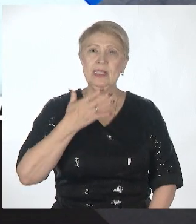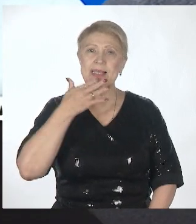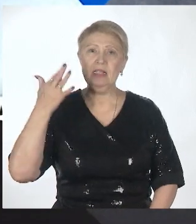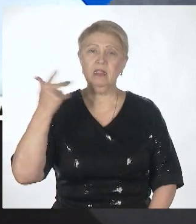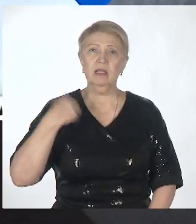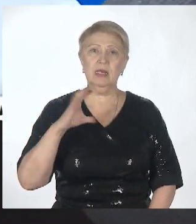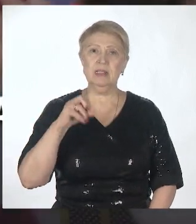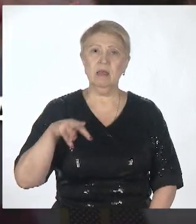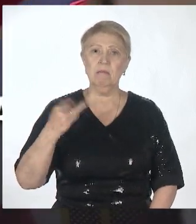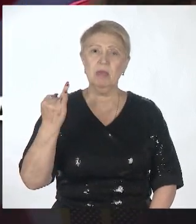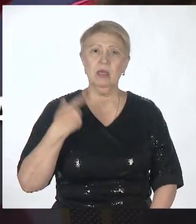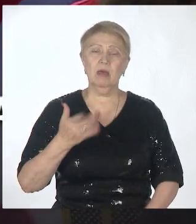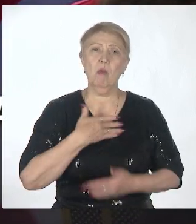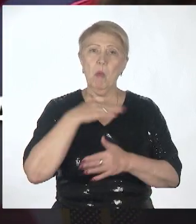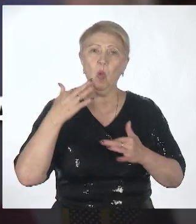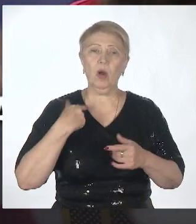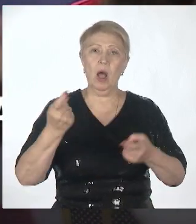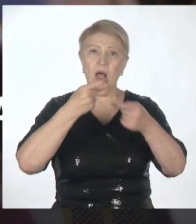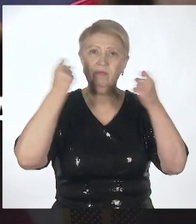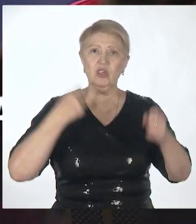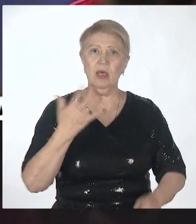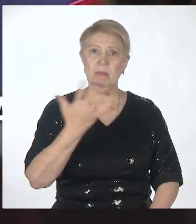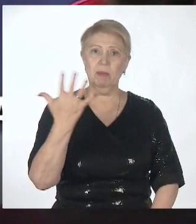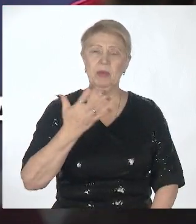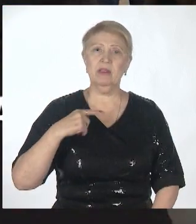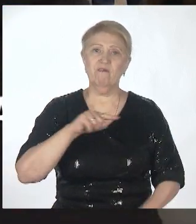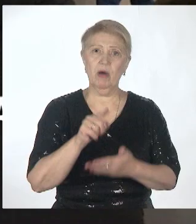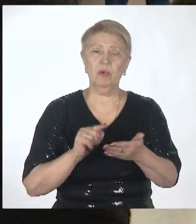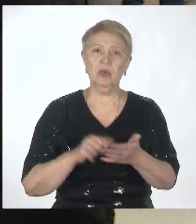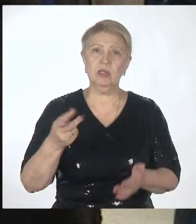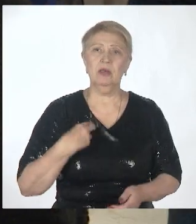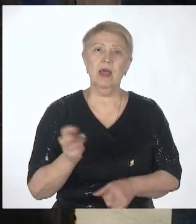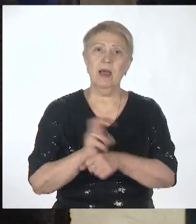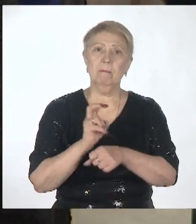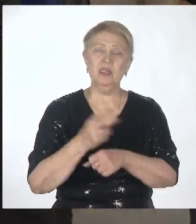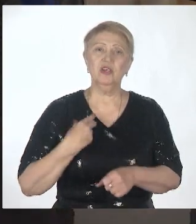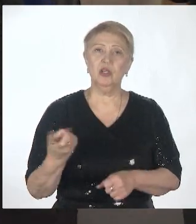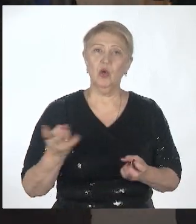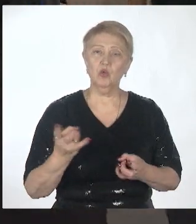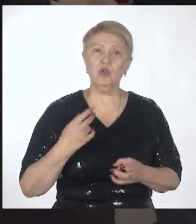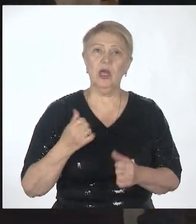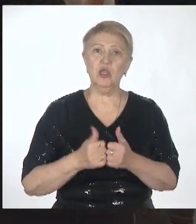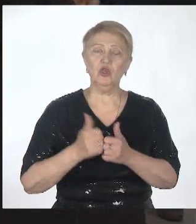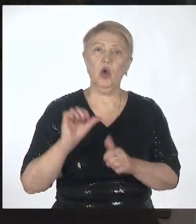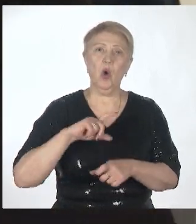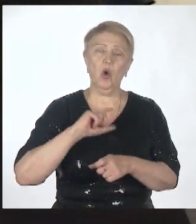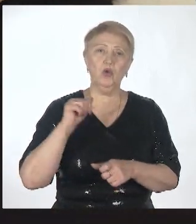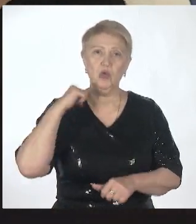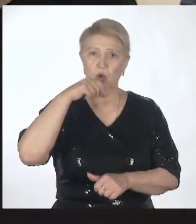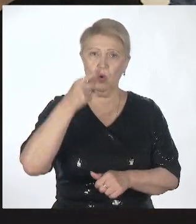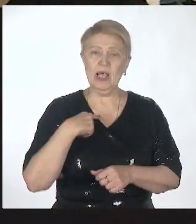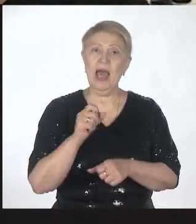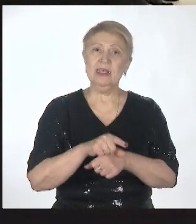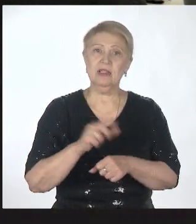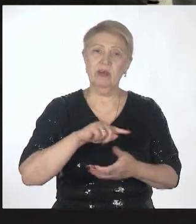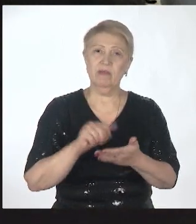часов общения и озвучено 55 вопросов. Посещать удается ежегодно, задавать вопросы, к сожалению, не